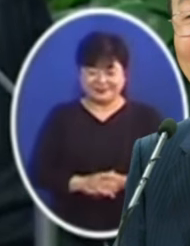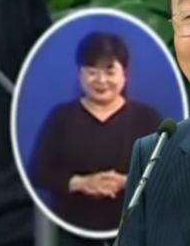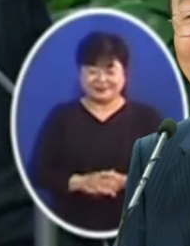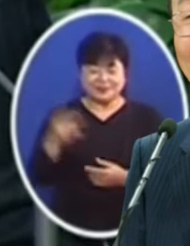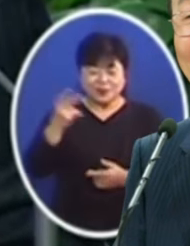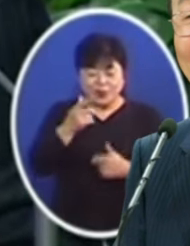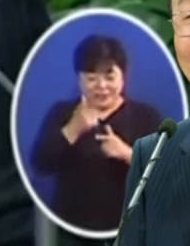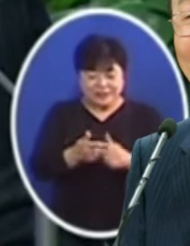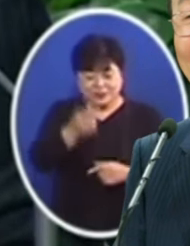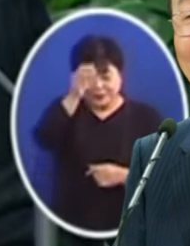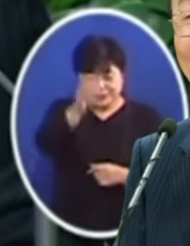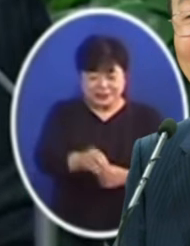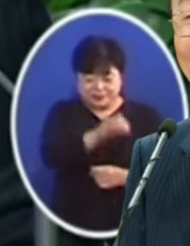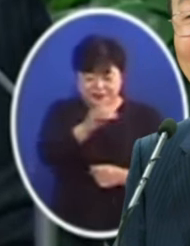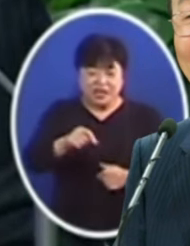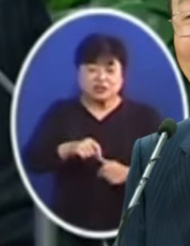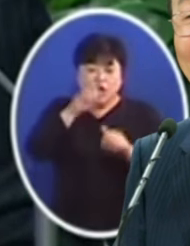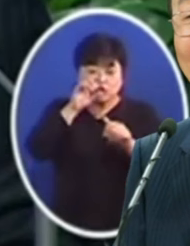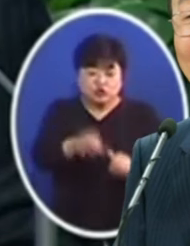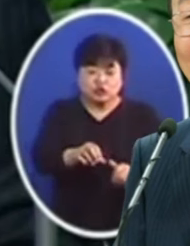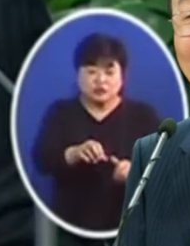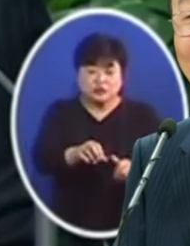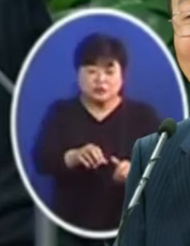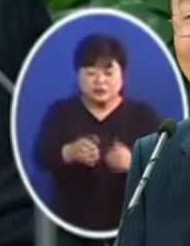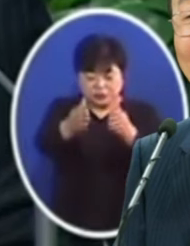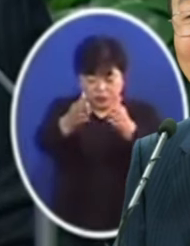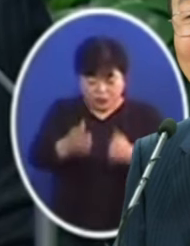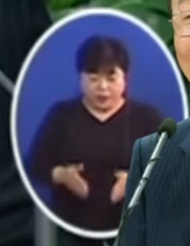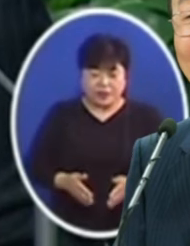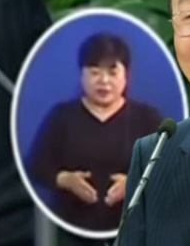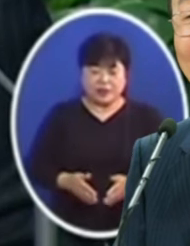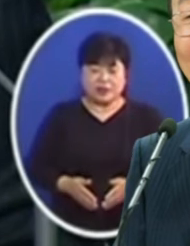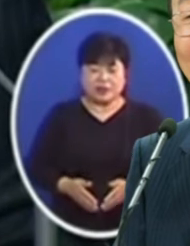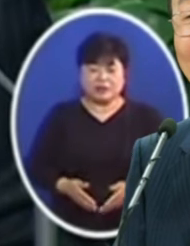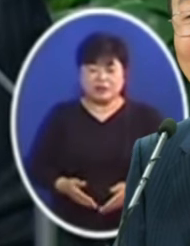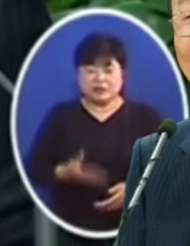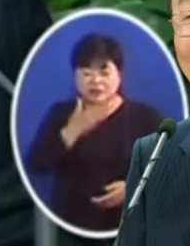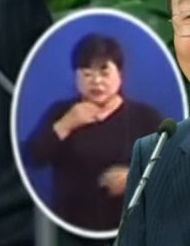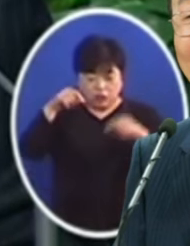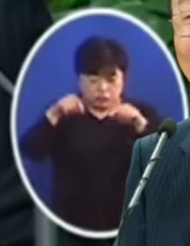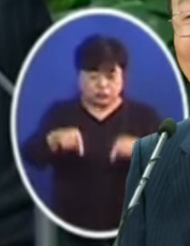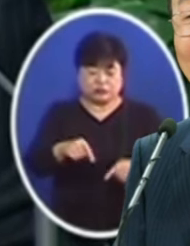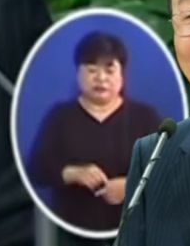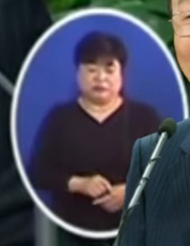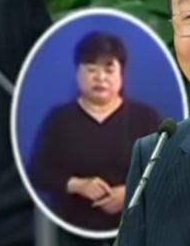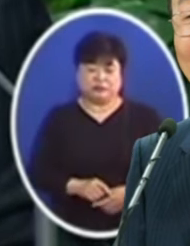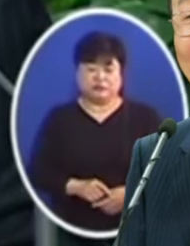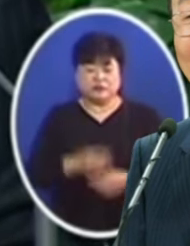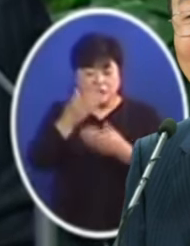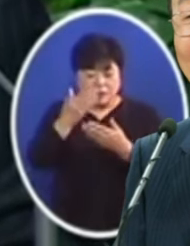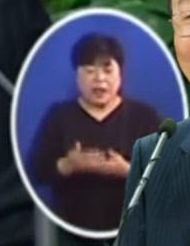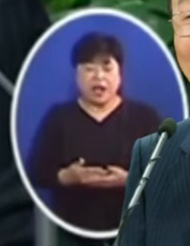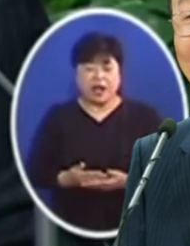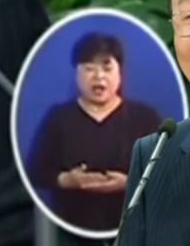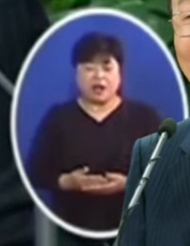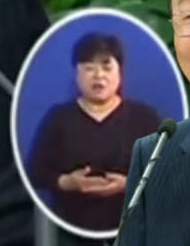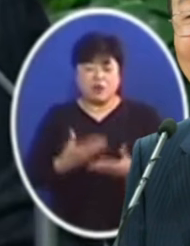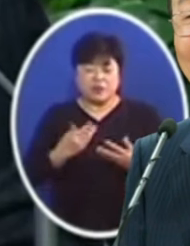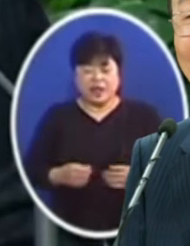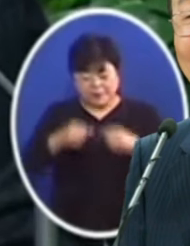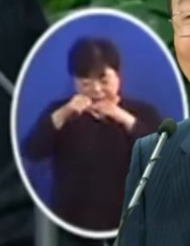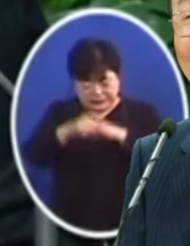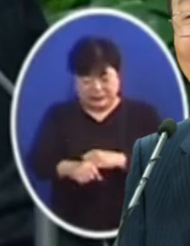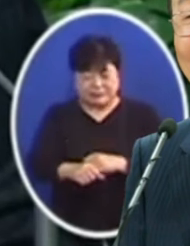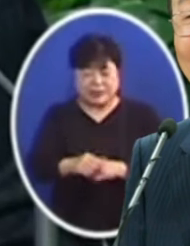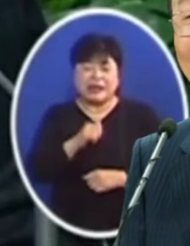그리고 예수님 십자가 저주를 통해서 우리의 저주를 제하여 주심으로 저주받고 낭패와 실망을 당하고